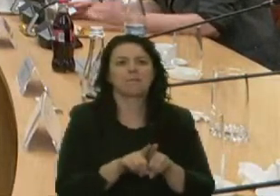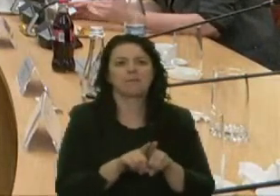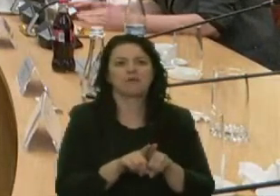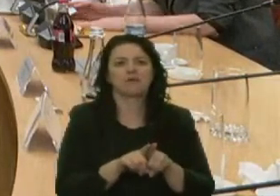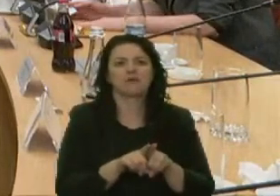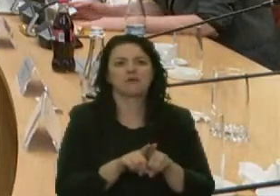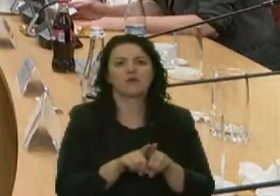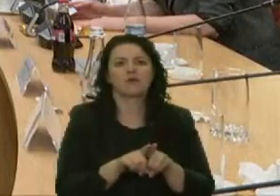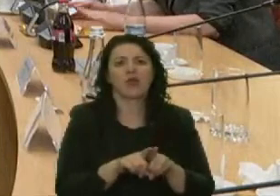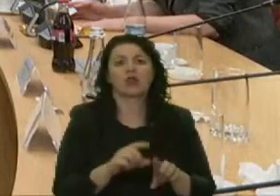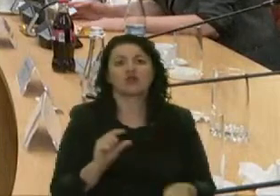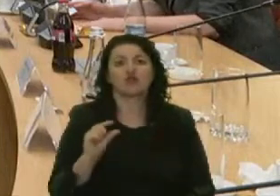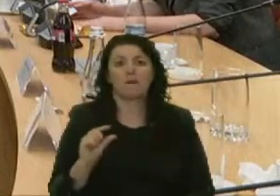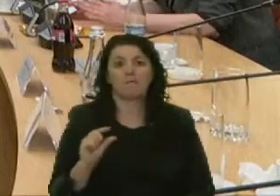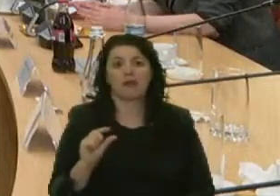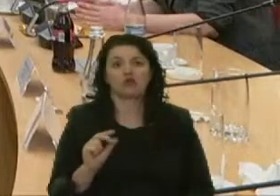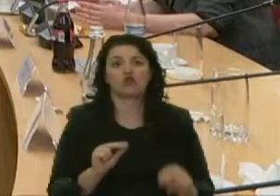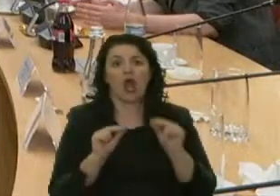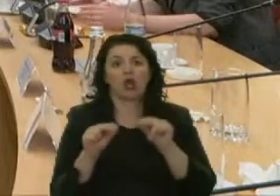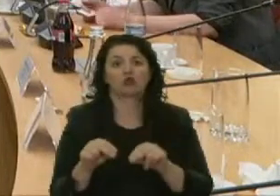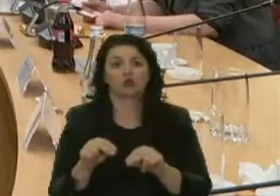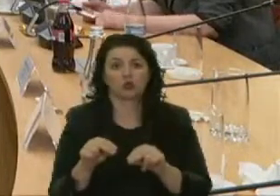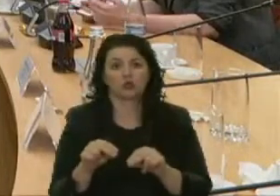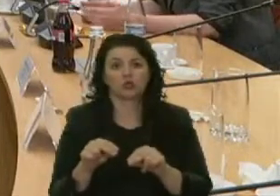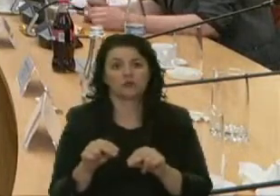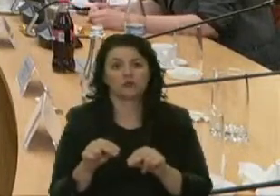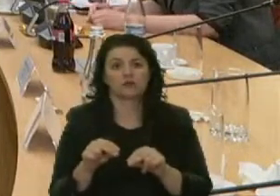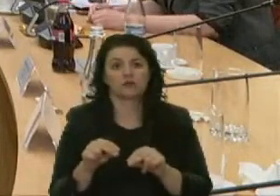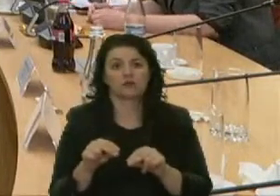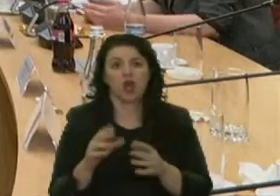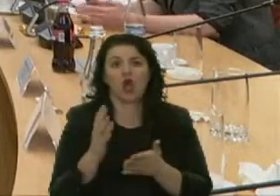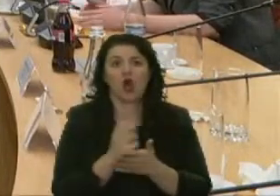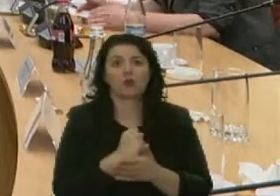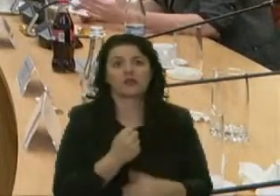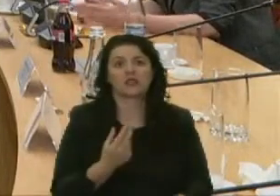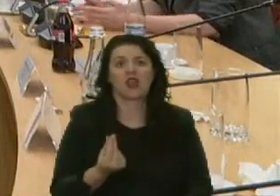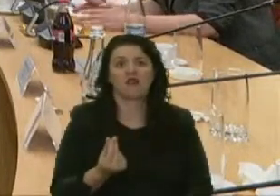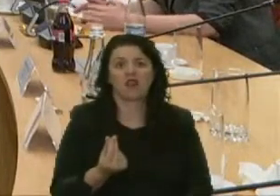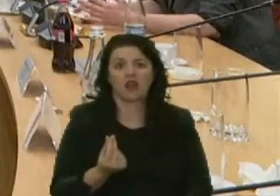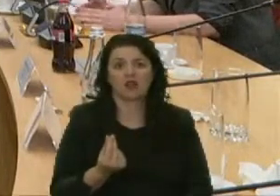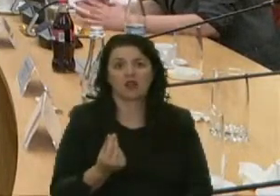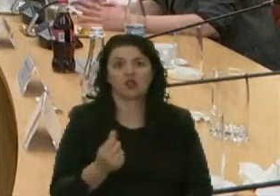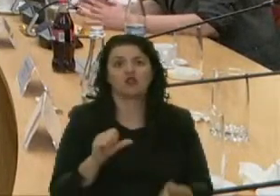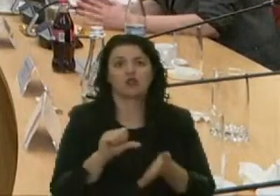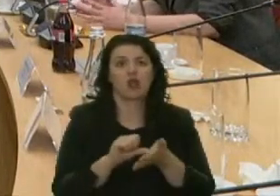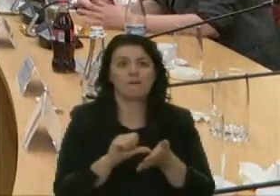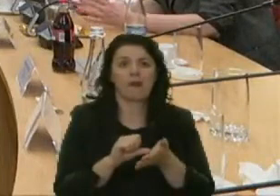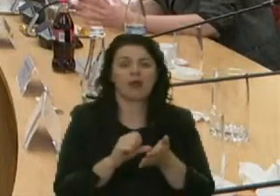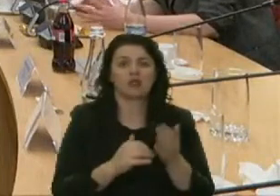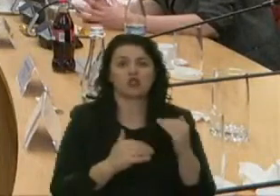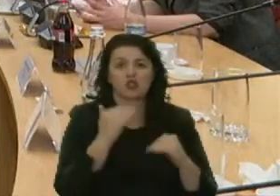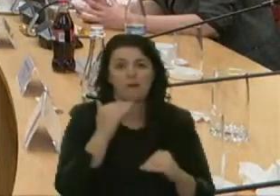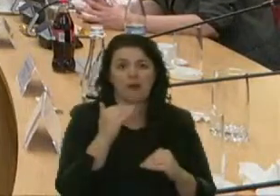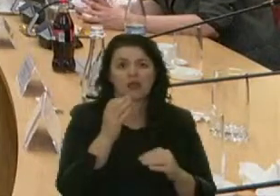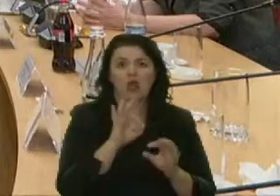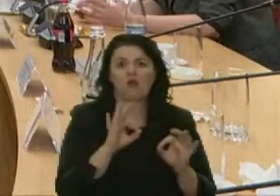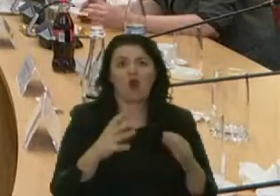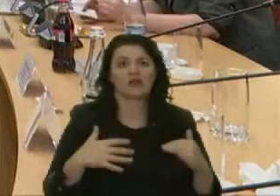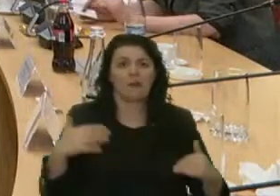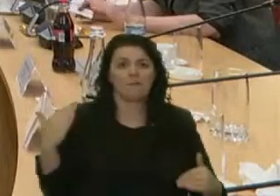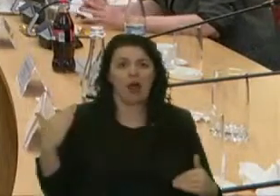asigurăm că și cei mici ajung să să obțină finanțare și ce cei medii și cei mari sau chiar foarte